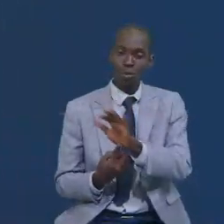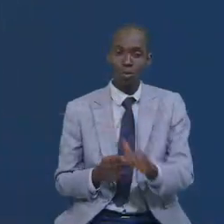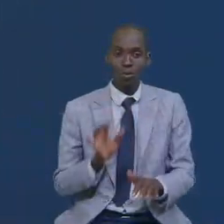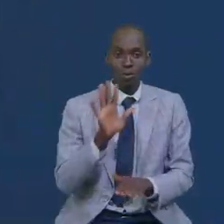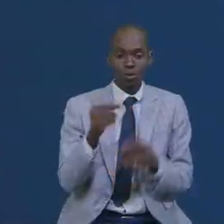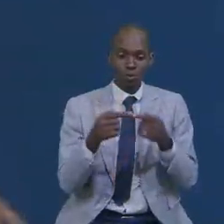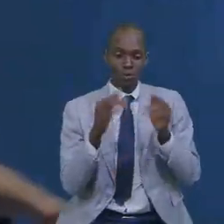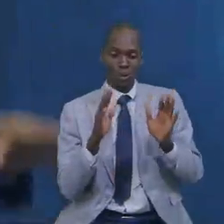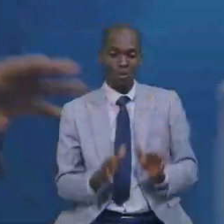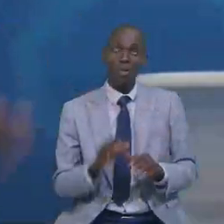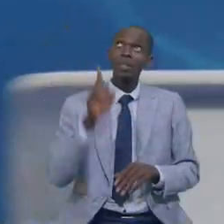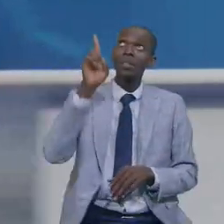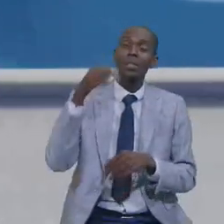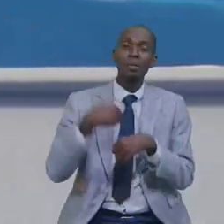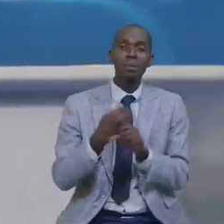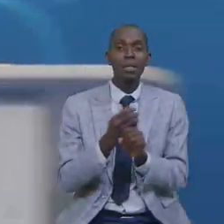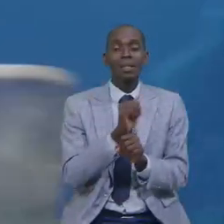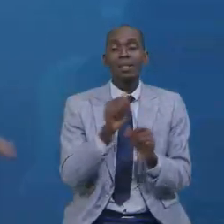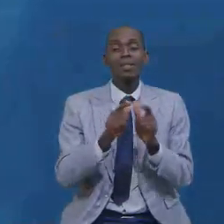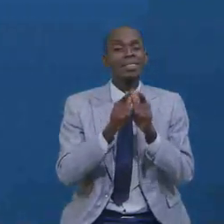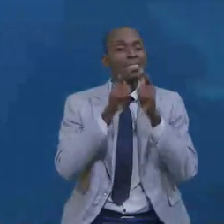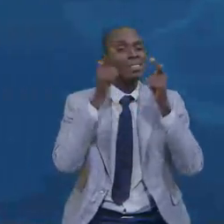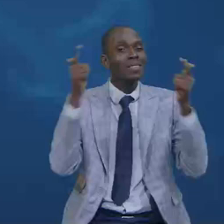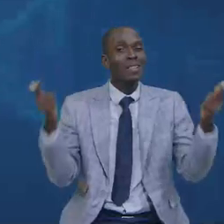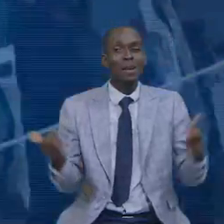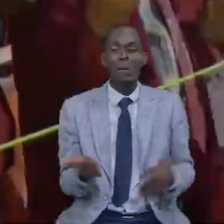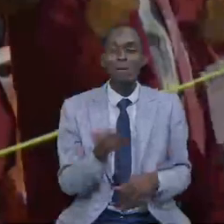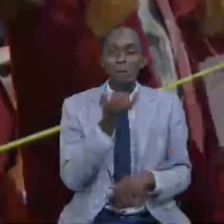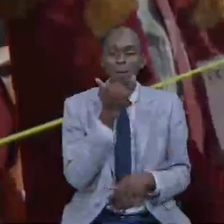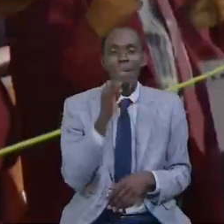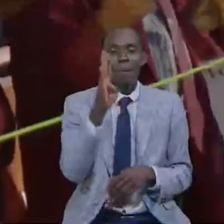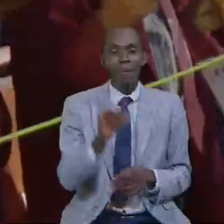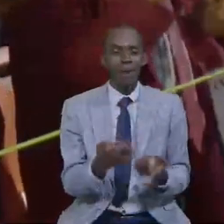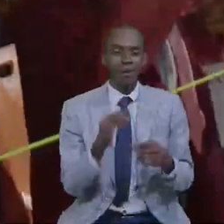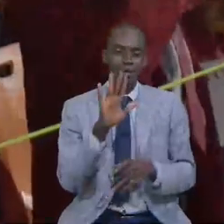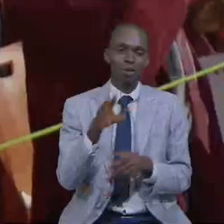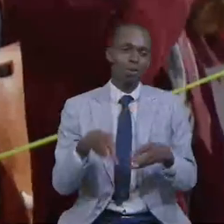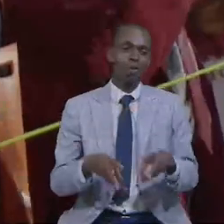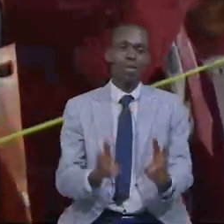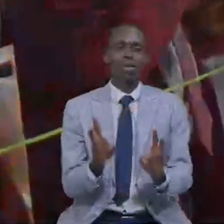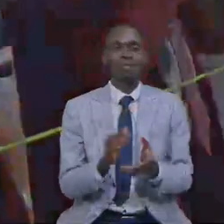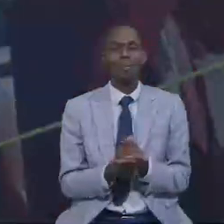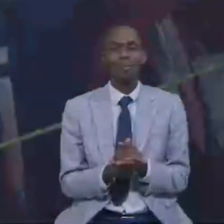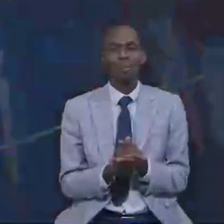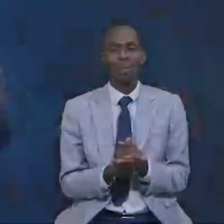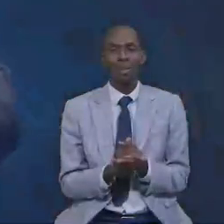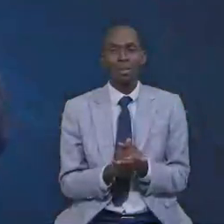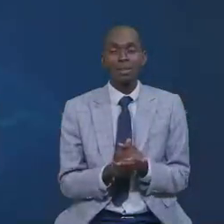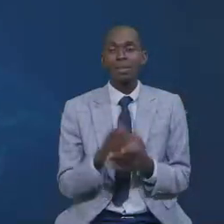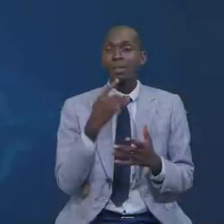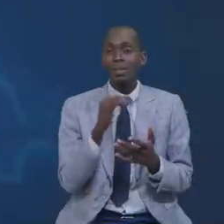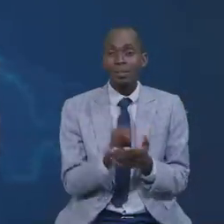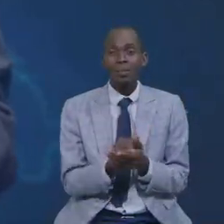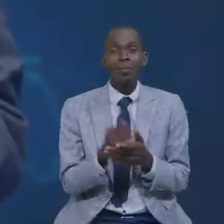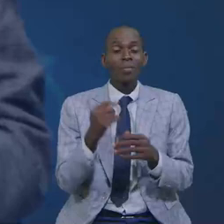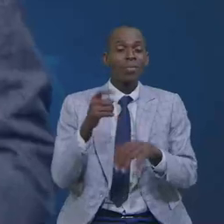et pour montrer à l'ennemi qu'il a fait une grande erreur en venant sur ton chemin il a dit